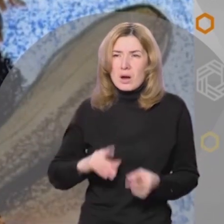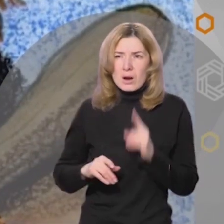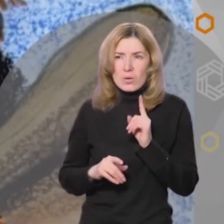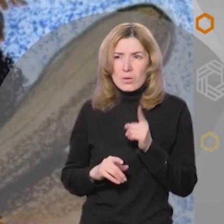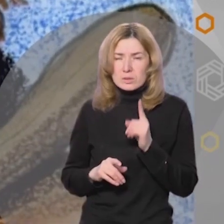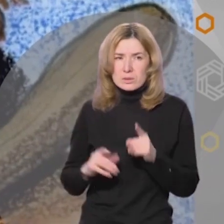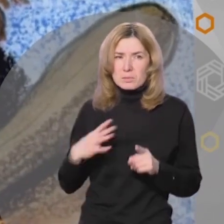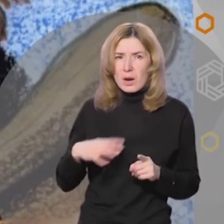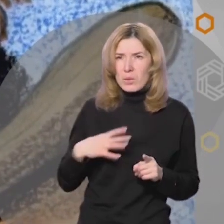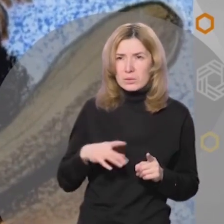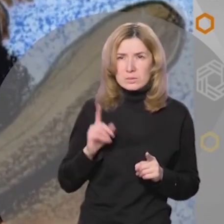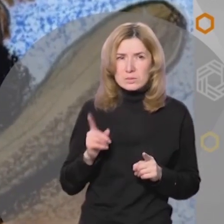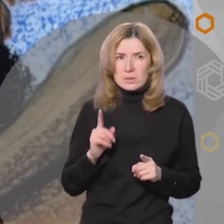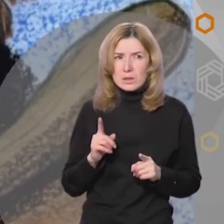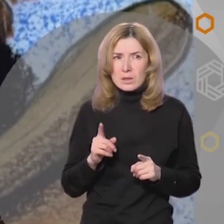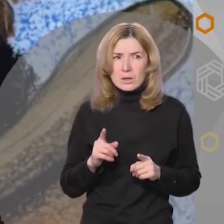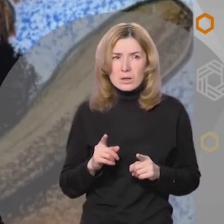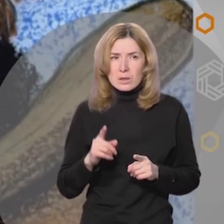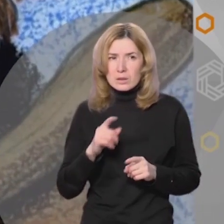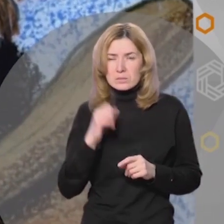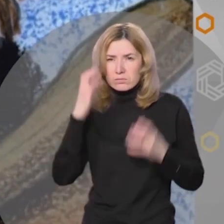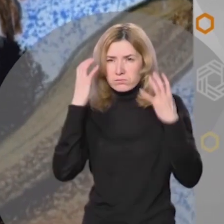«Погодь, постой малость!» И к